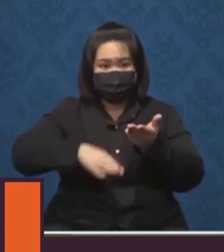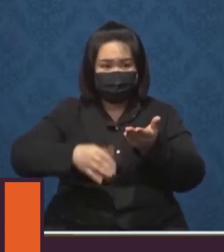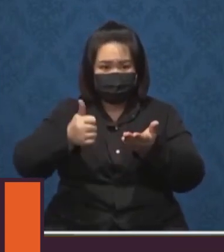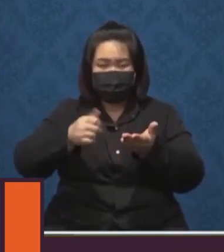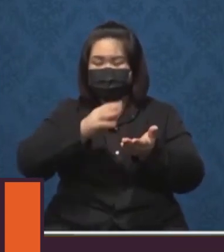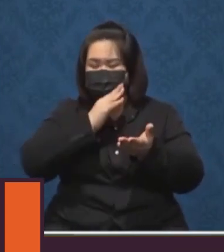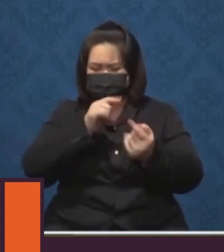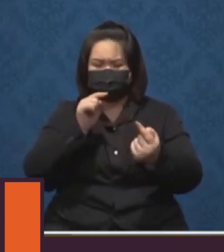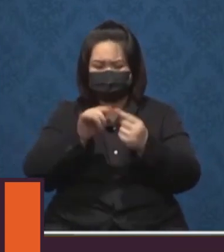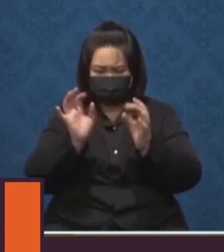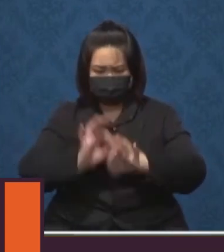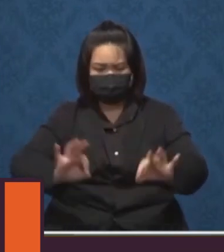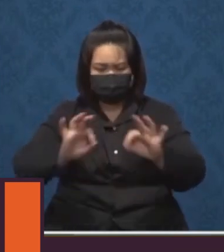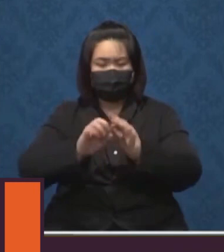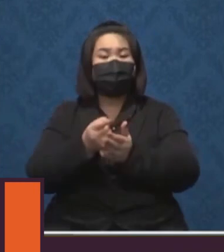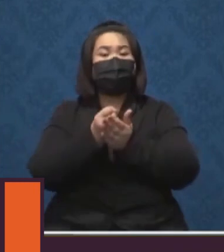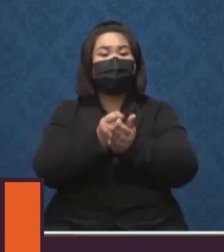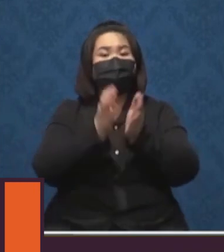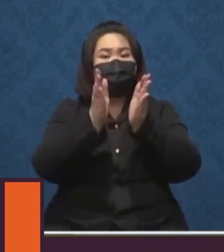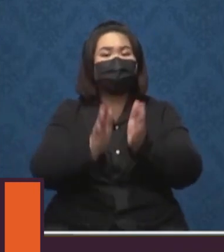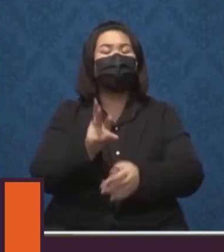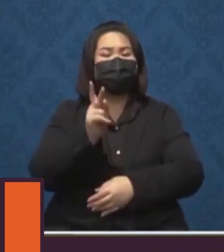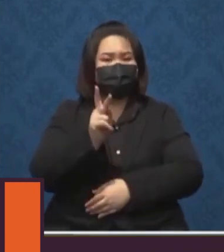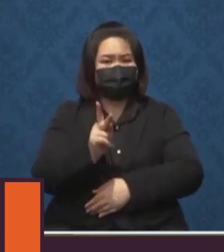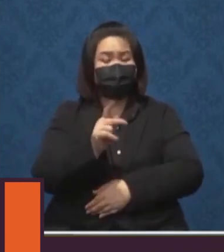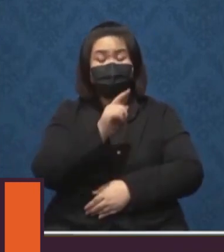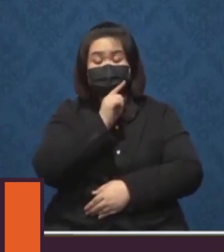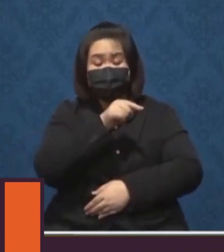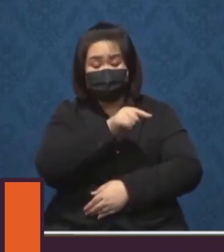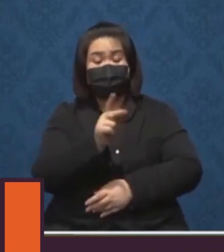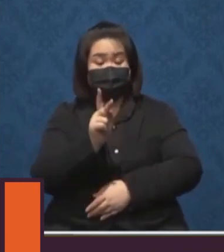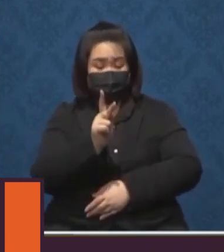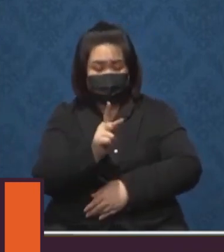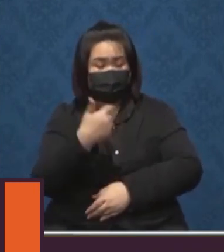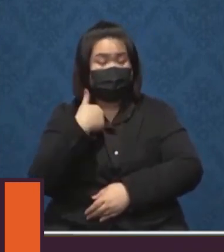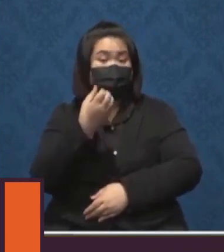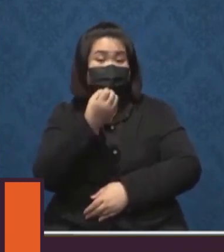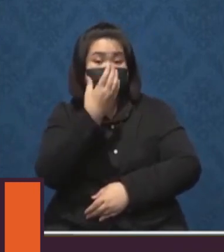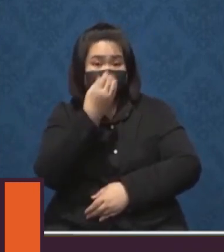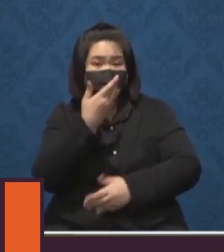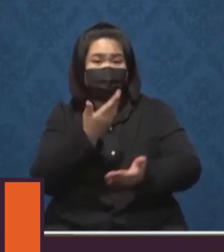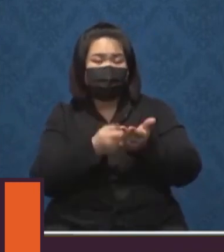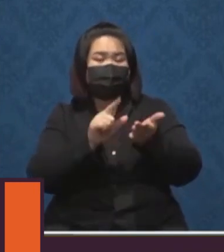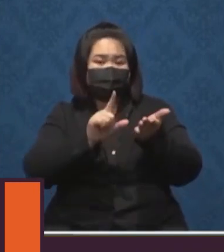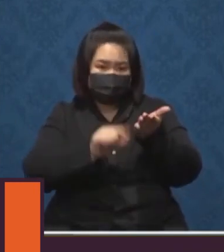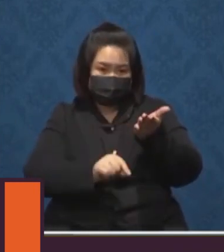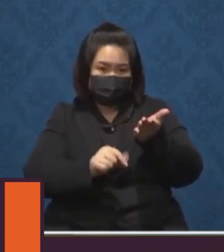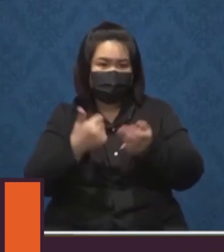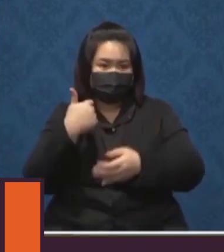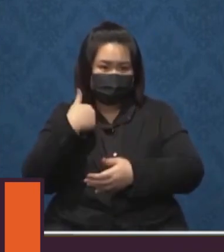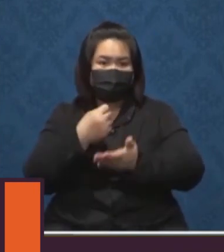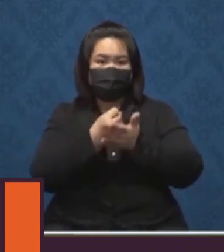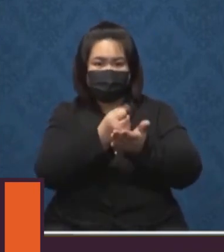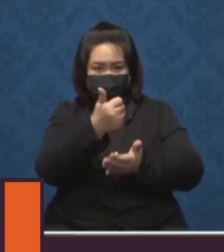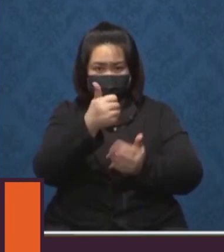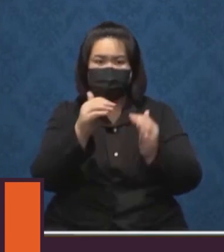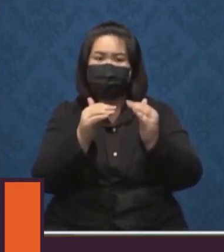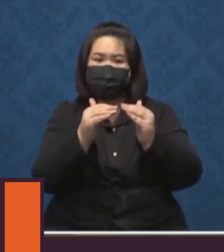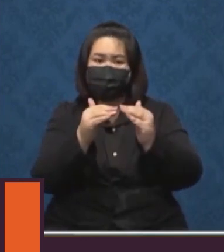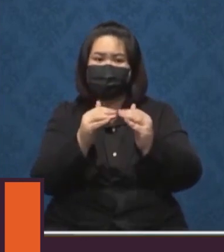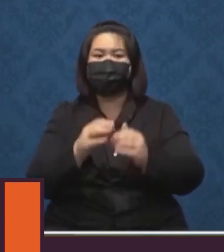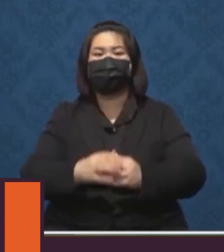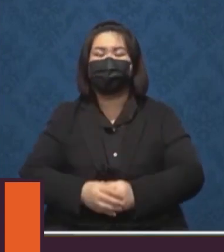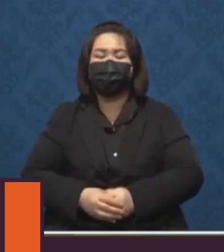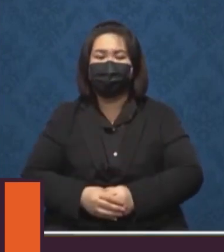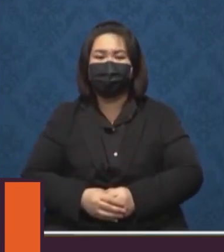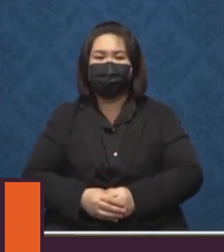เป็นในการที่จะช่วยเหลือผู้กู้เพื่อให้ผู้กู้นั้นได้รับอัตราดอกเบี้ยที่เป็นธรรมและเหมาะสมท่านประธานครับ